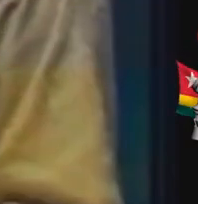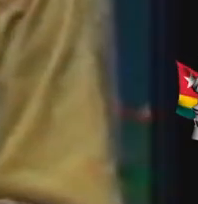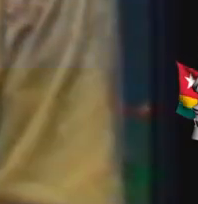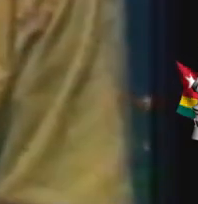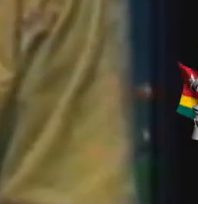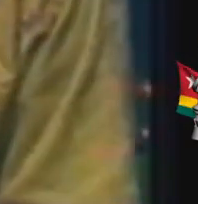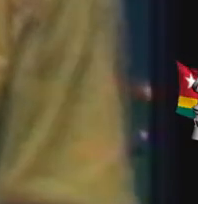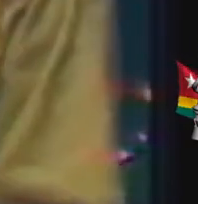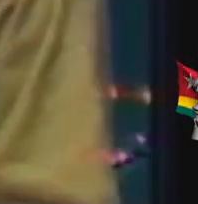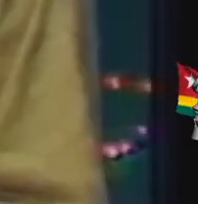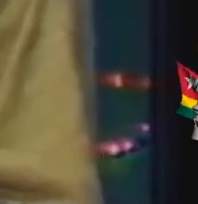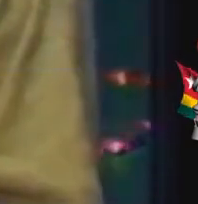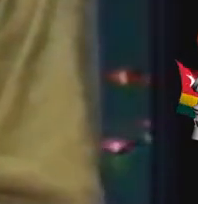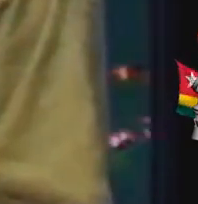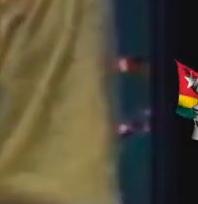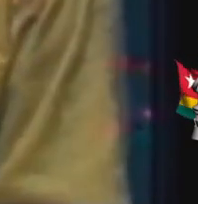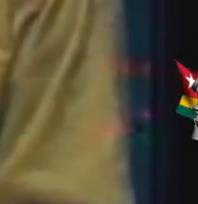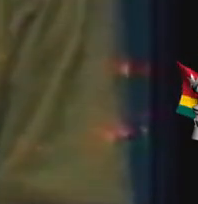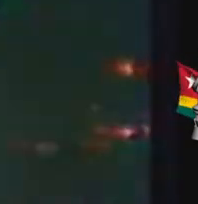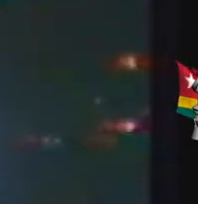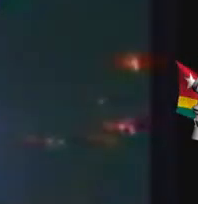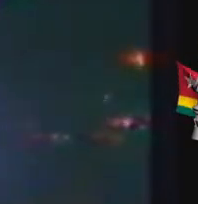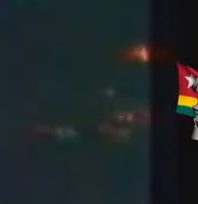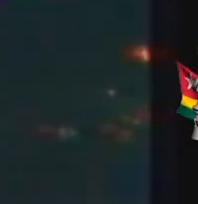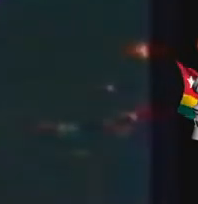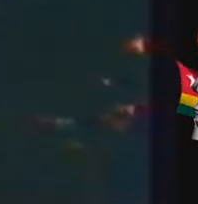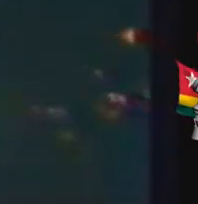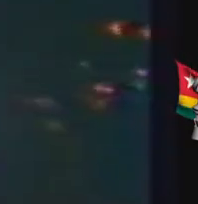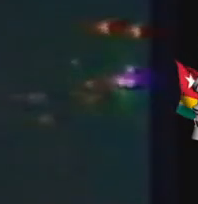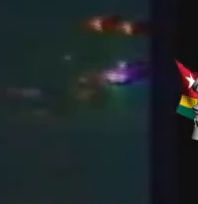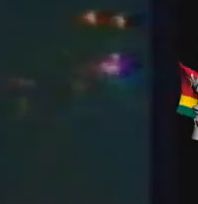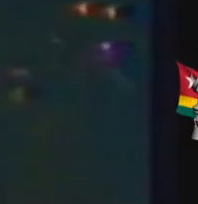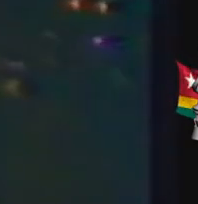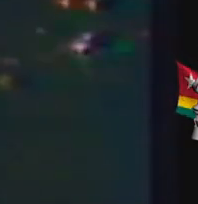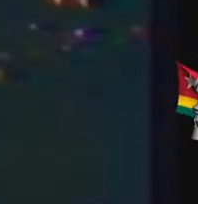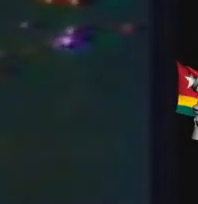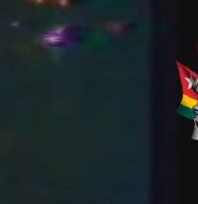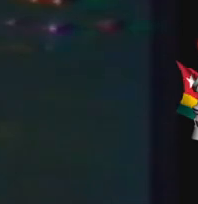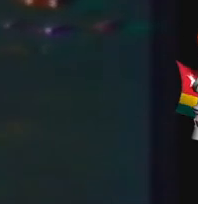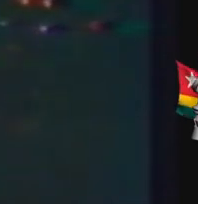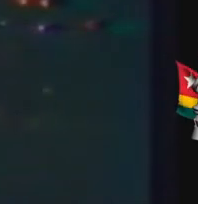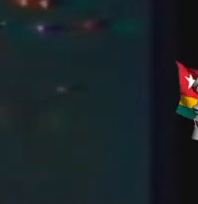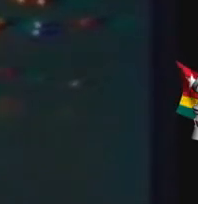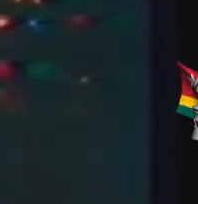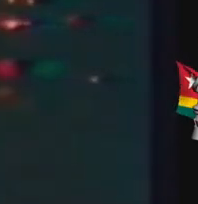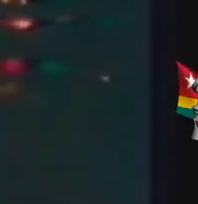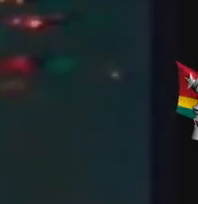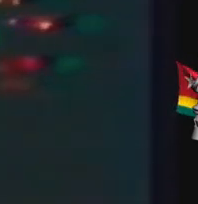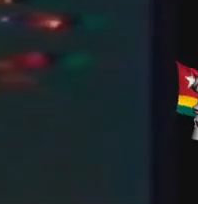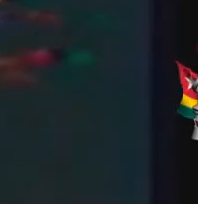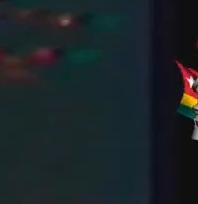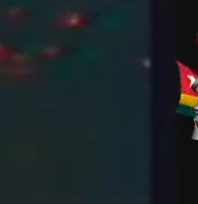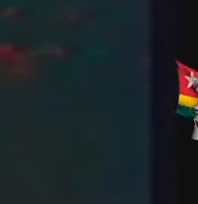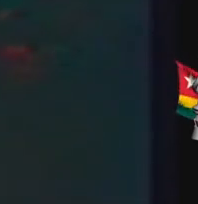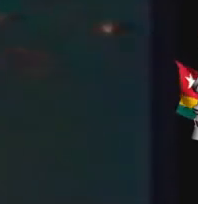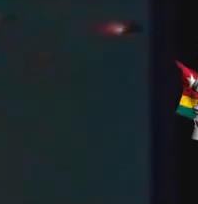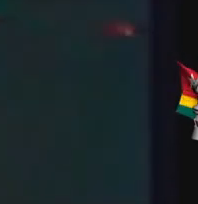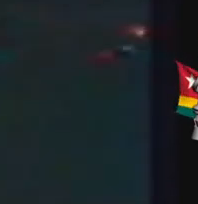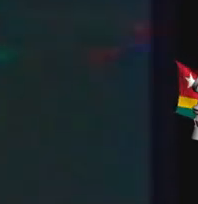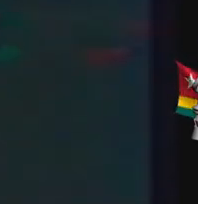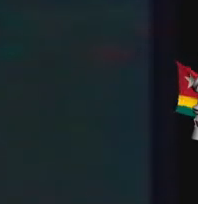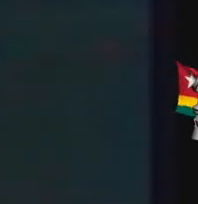couleurs de mon pays. Partout dans les rues, on voit du vert, jaune, rouge, blanche